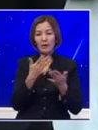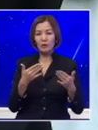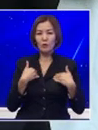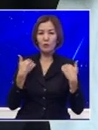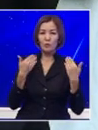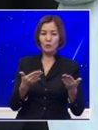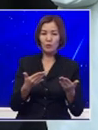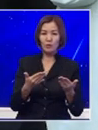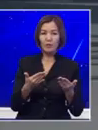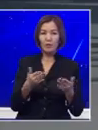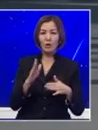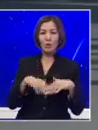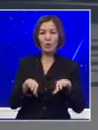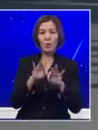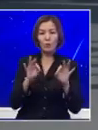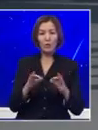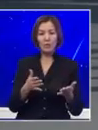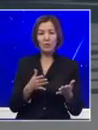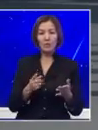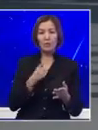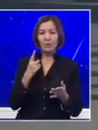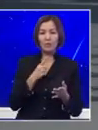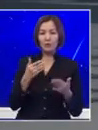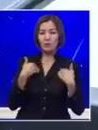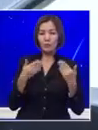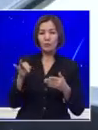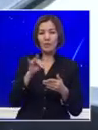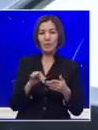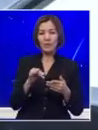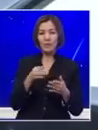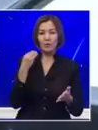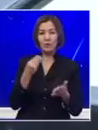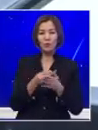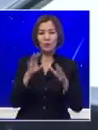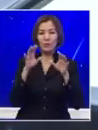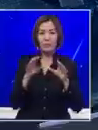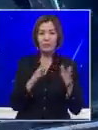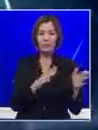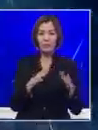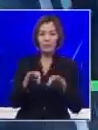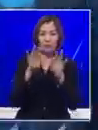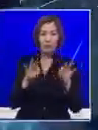Сонымен қатар қолөнершілердің туындылары көрсетіліп, қазақ халқының тарихымен қатар құндылығы кеңінен дәріптелді.